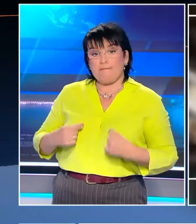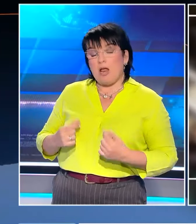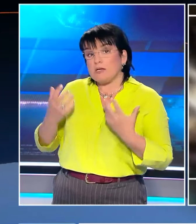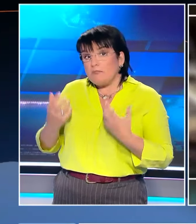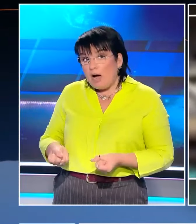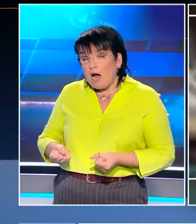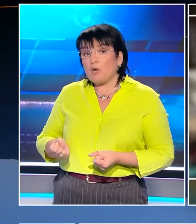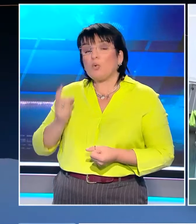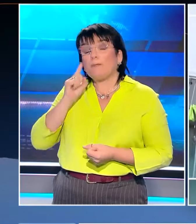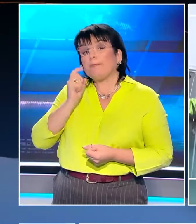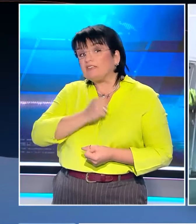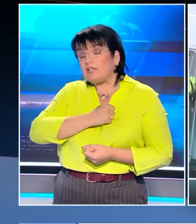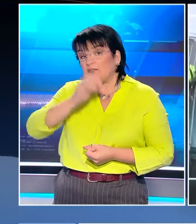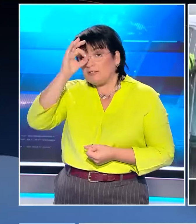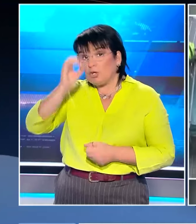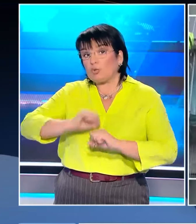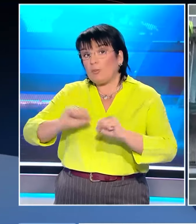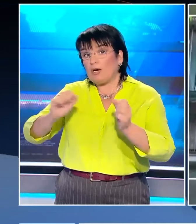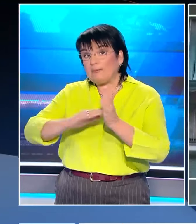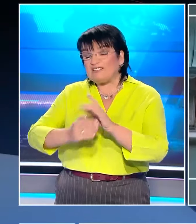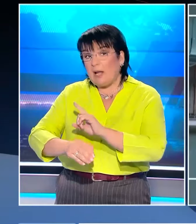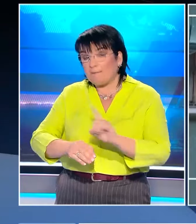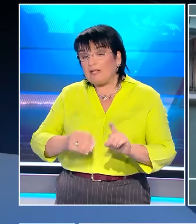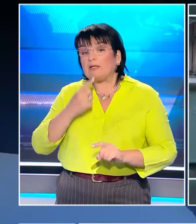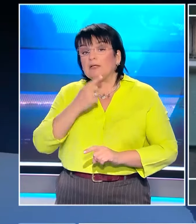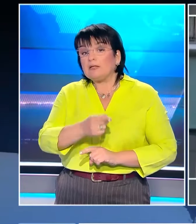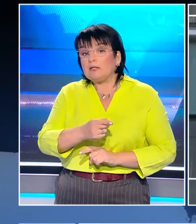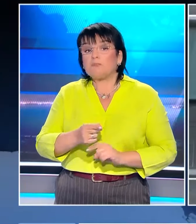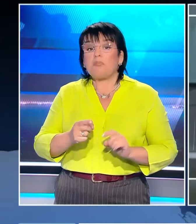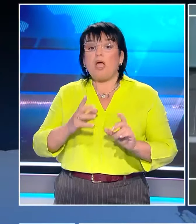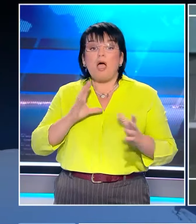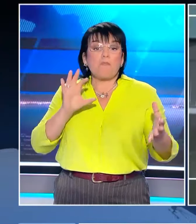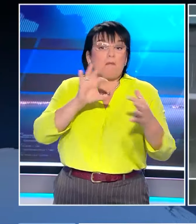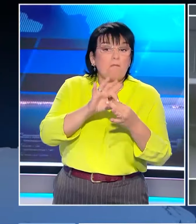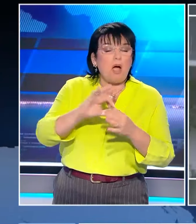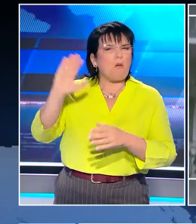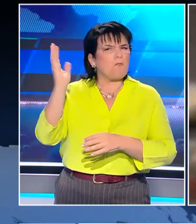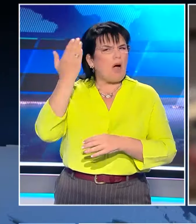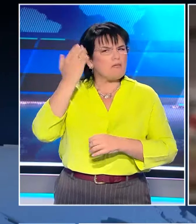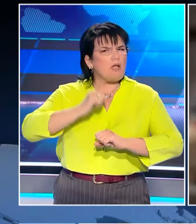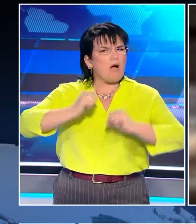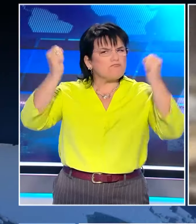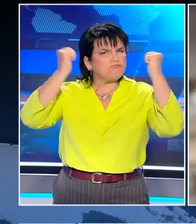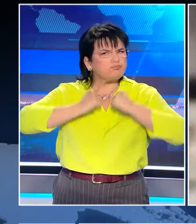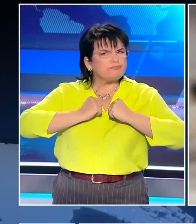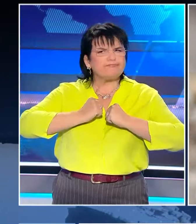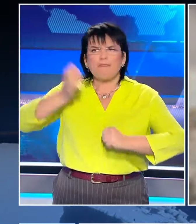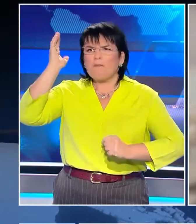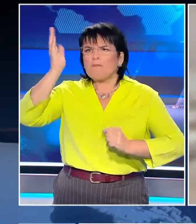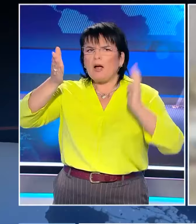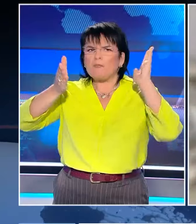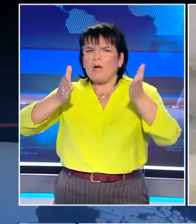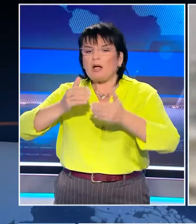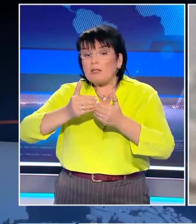υπάρχουν, αυτό που θεωρούν οι αστυνομικοί είναι ότι υπάρχουν και άλλα μέλη. Και φυσικά να δούμε και αν συνδέονται με παλαιότερα χτυπήματα ή αν ετοίμαζαν και